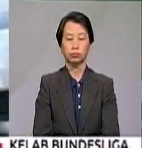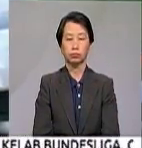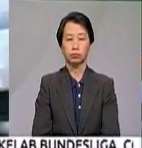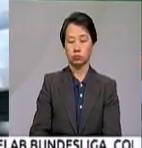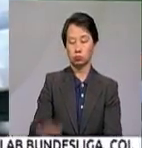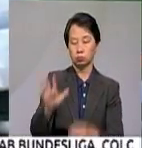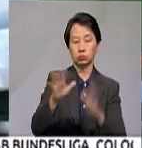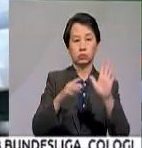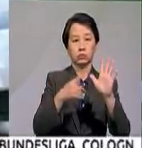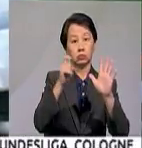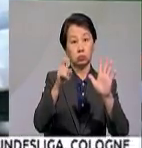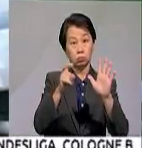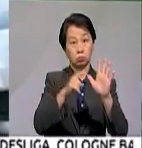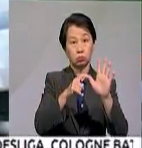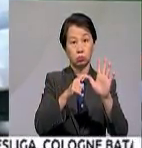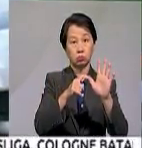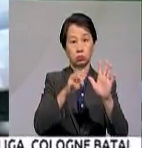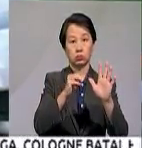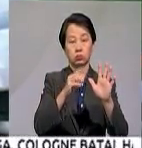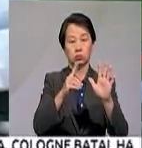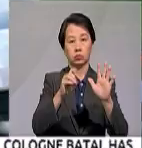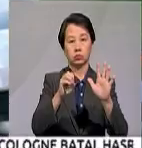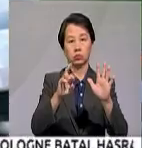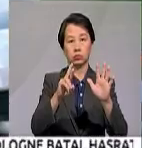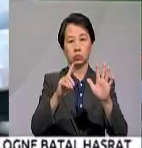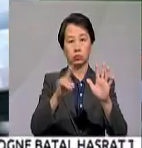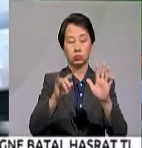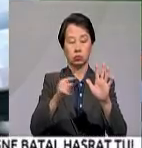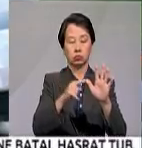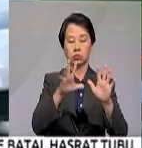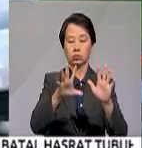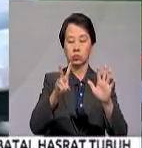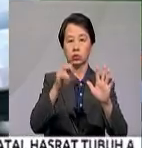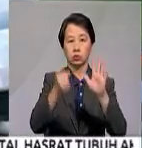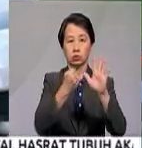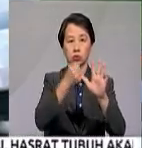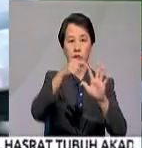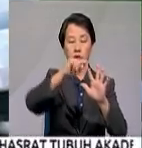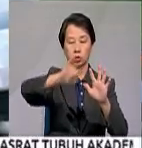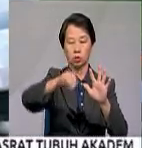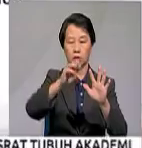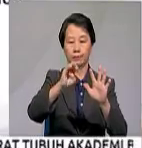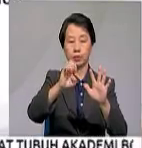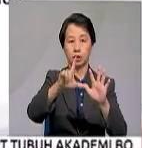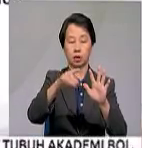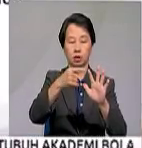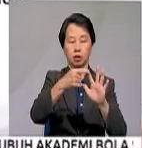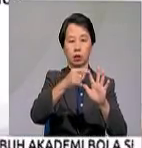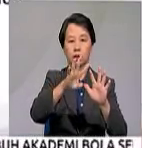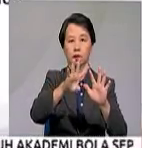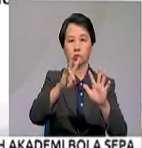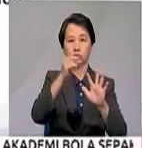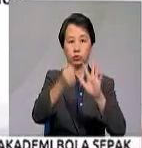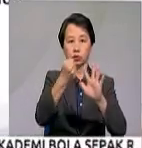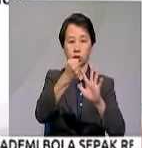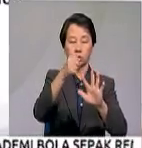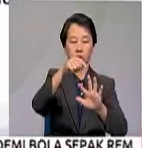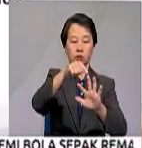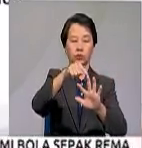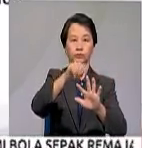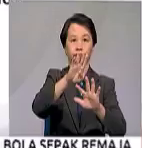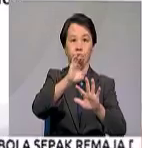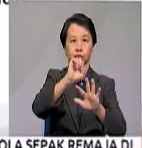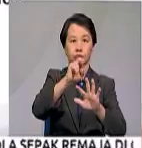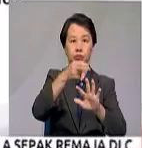Mangsa yang maut dikenal pasti sebagai Muhammad Rozi Abdul Kadir, 52 tahun, Jamilah Jalim Elias Jamil, 47,